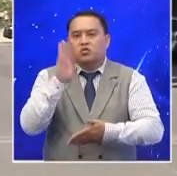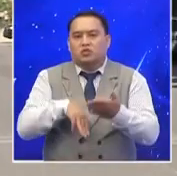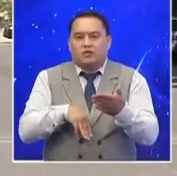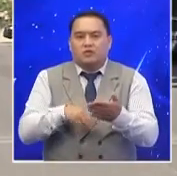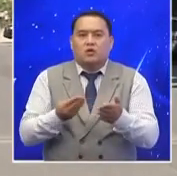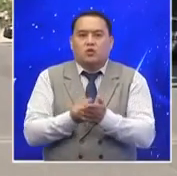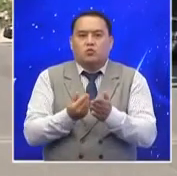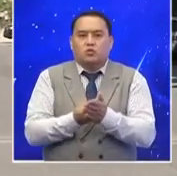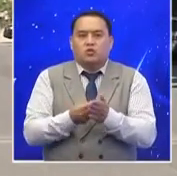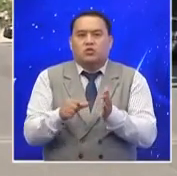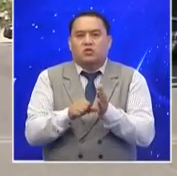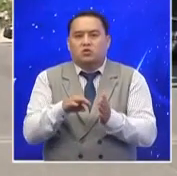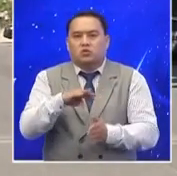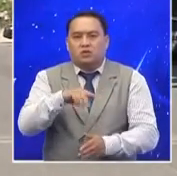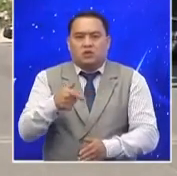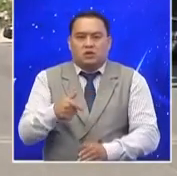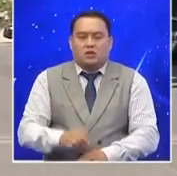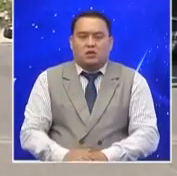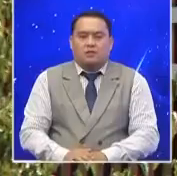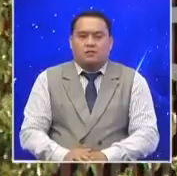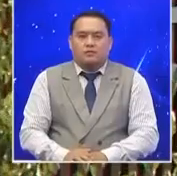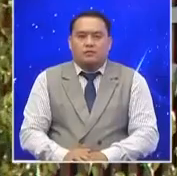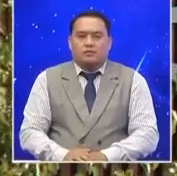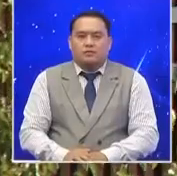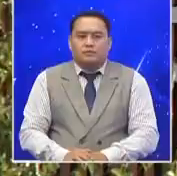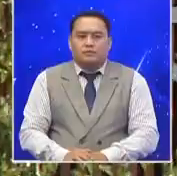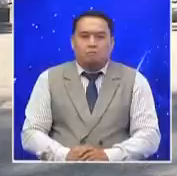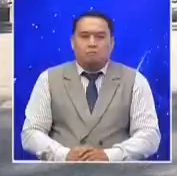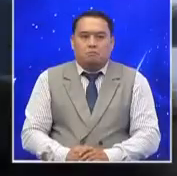наложены штрафы с суммой около 600 тысяч тенге.